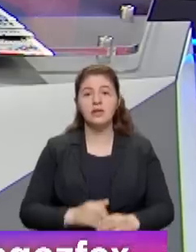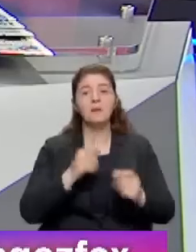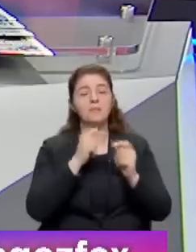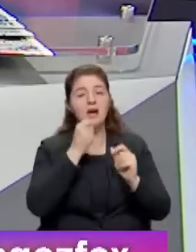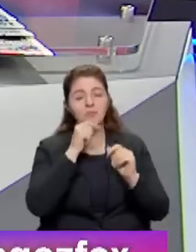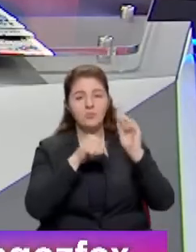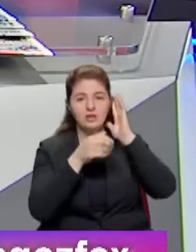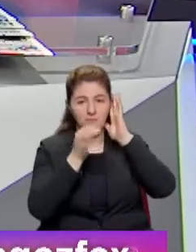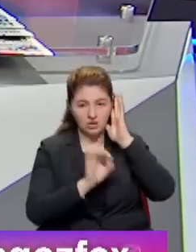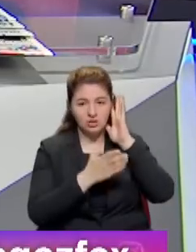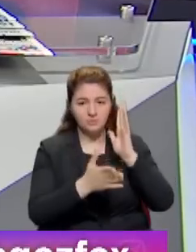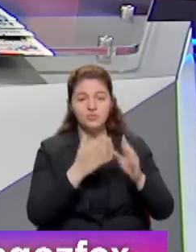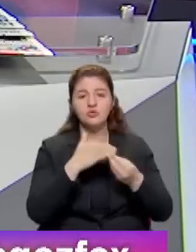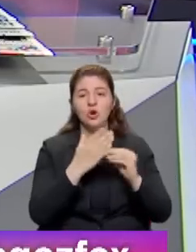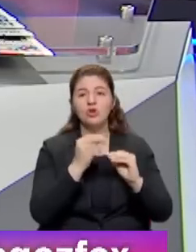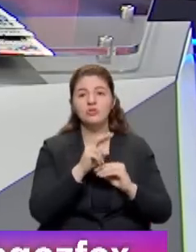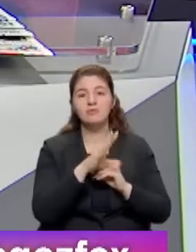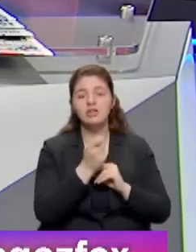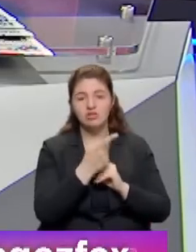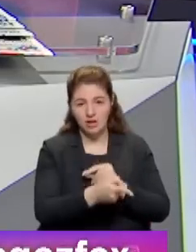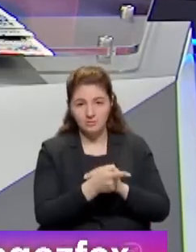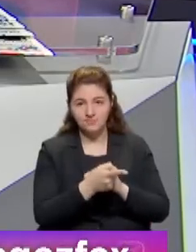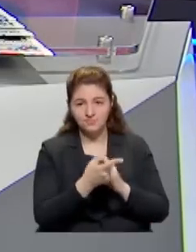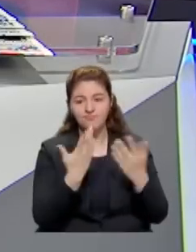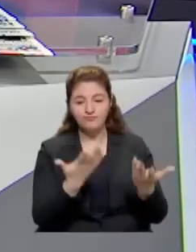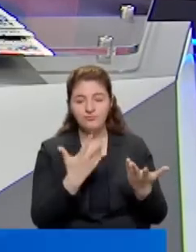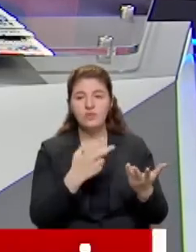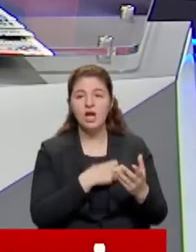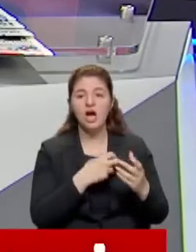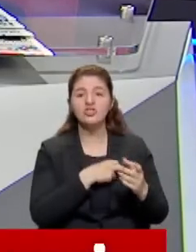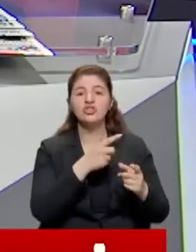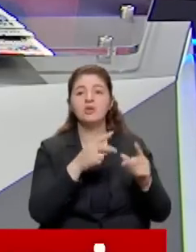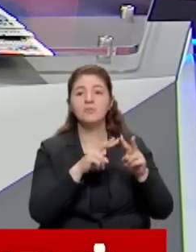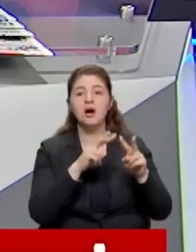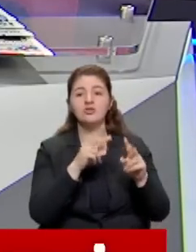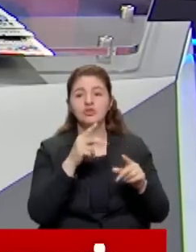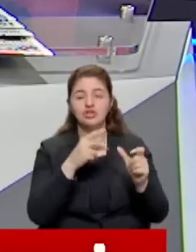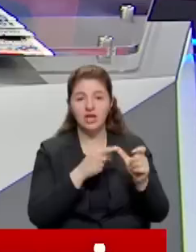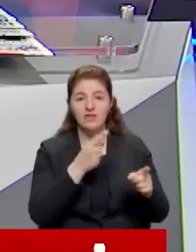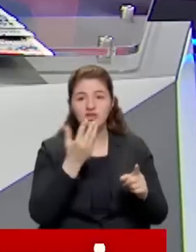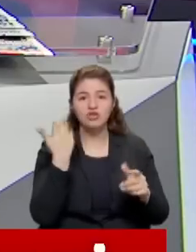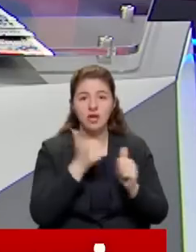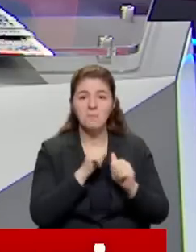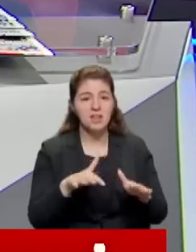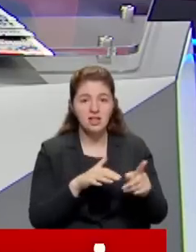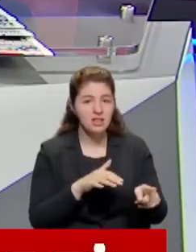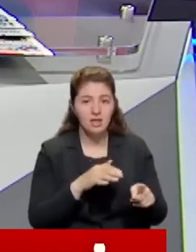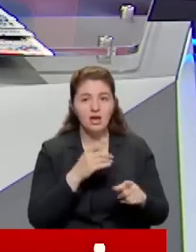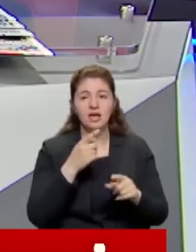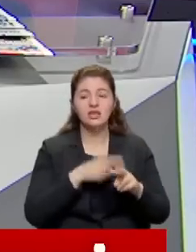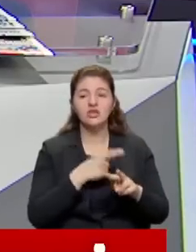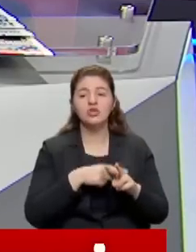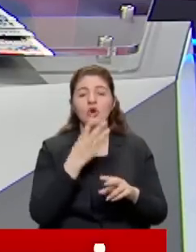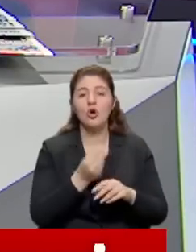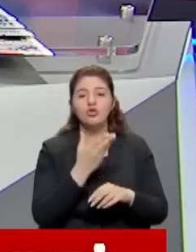Bekir abi o zaman buradan başlayalım. Soğan olmuş 25 lira. Aşık Mahsuni Şerif az önce de işte yayınladık. Yiğit